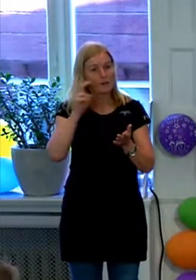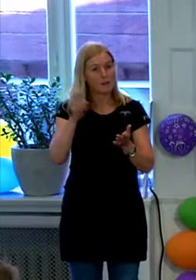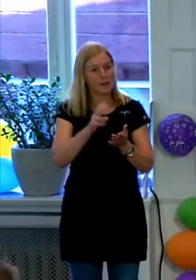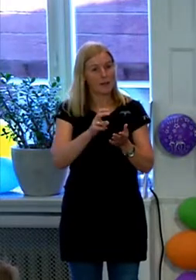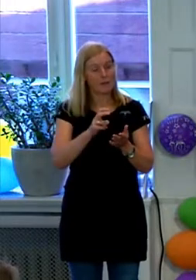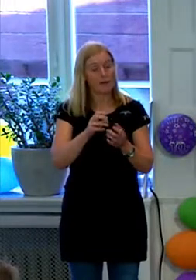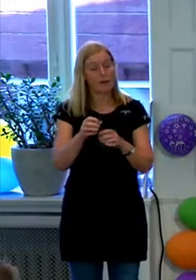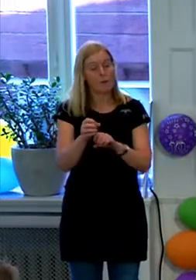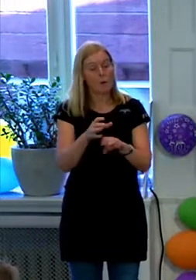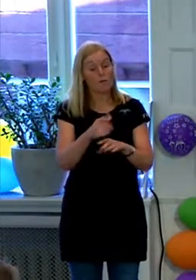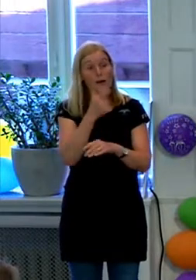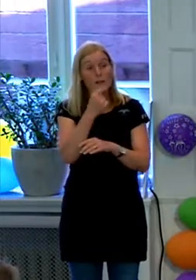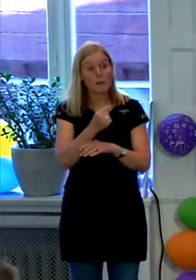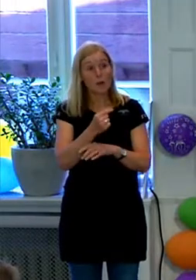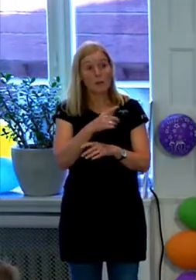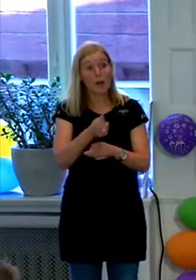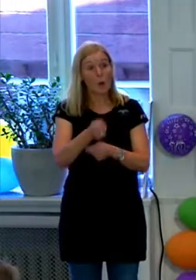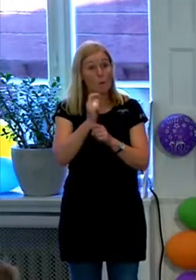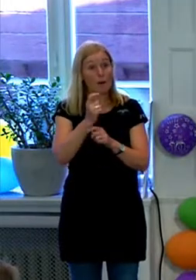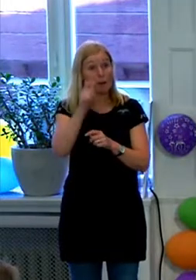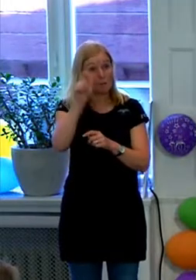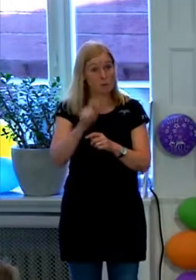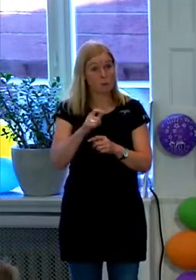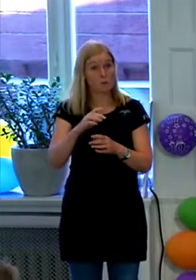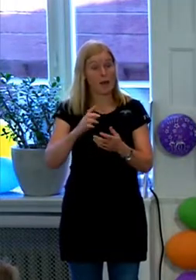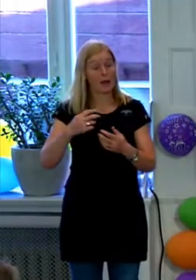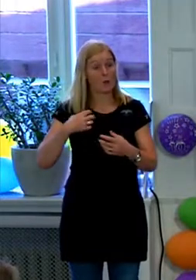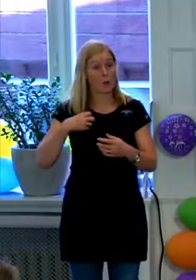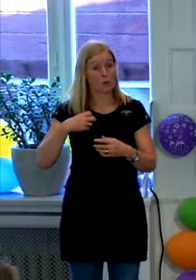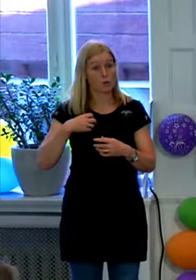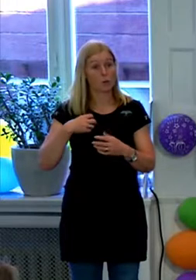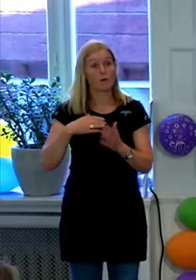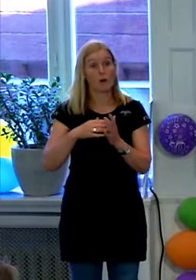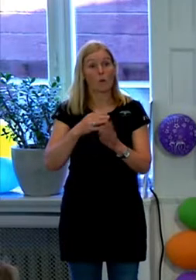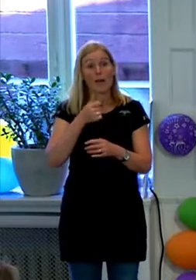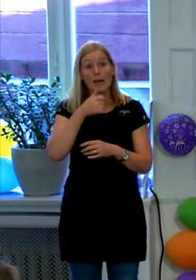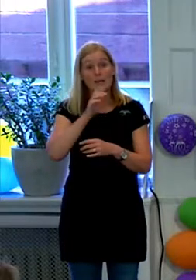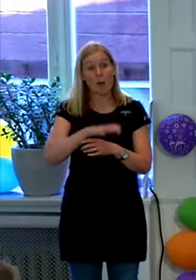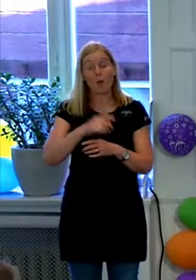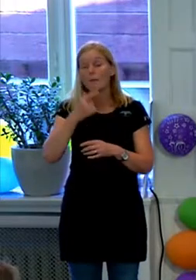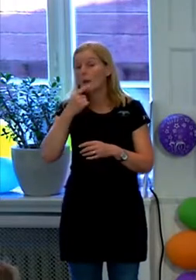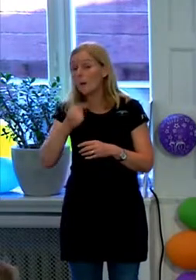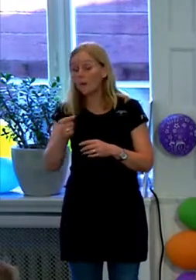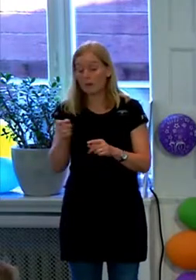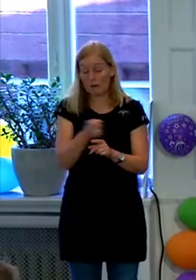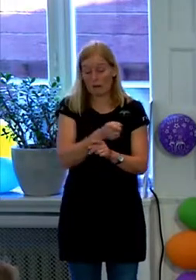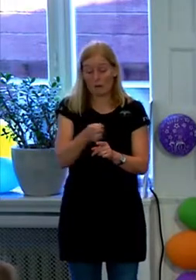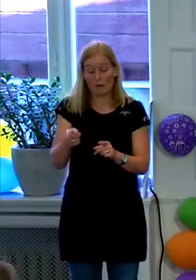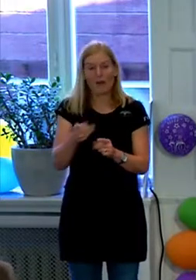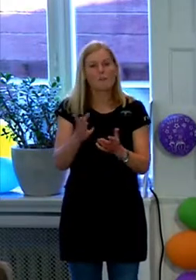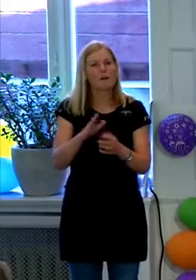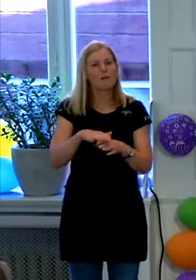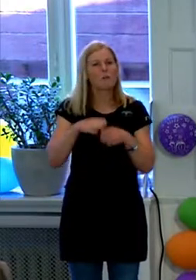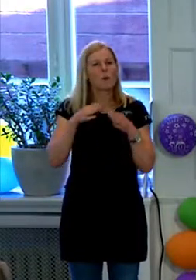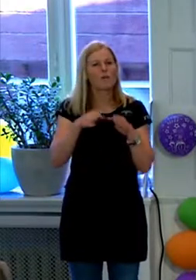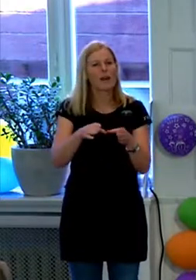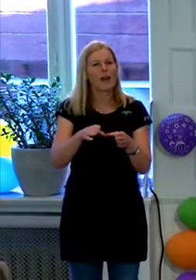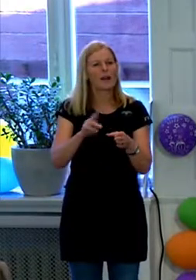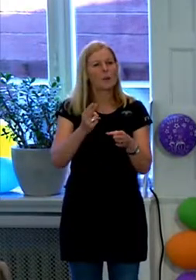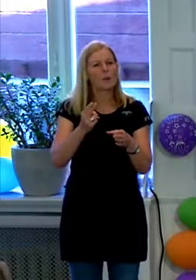av? Ni har just upphandlat en konsult för en studiesträckan Hässleholm-Lund. Kan du berätta lite grann mer om vad som är på gång